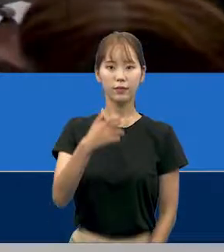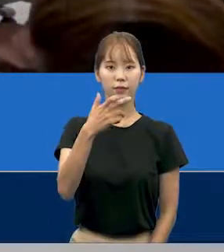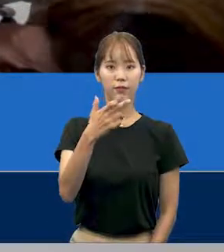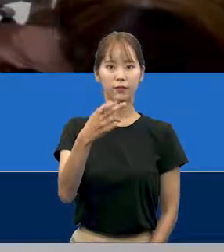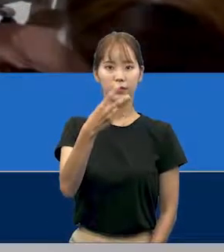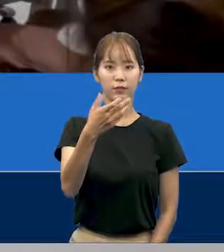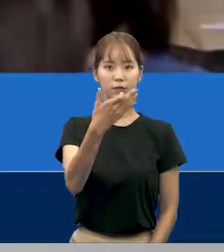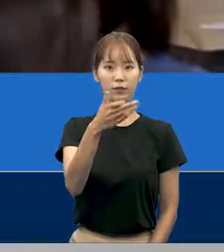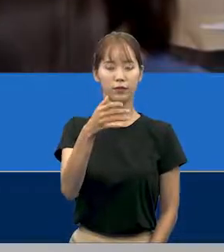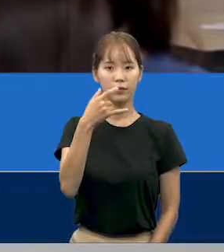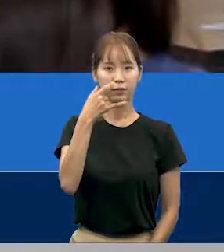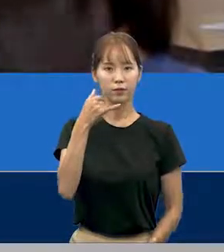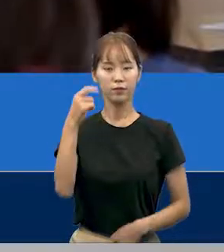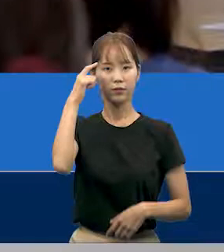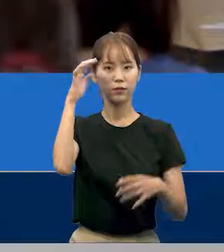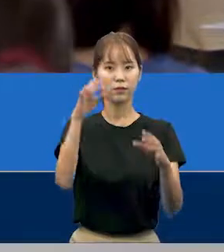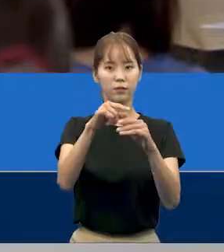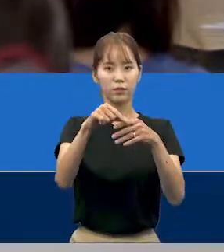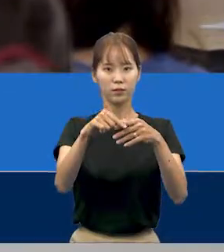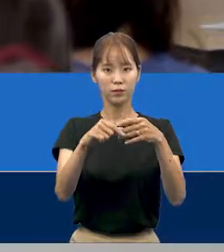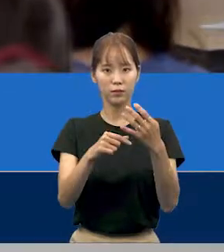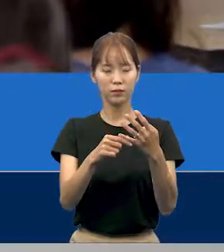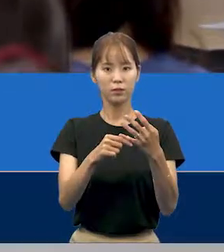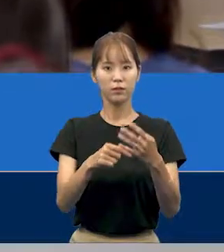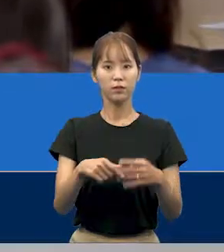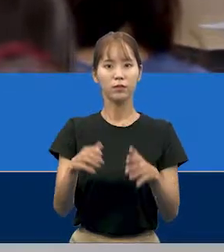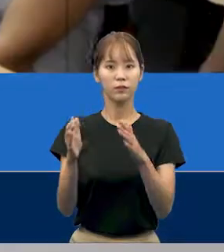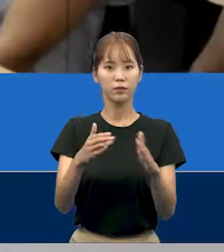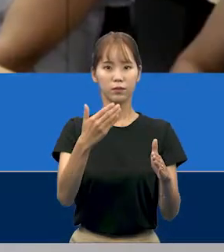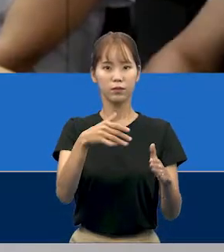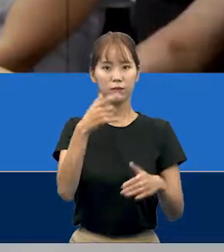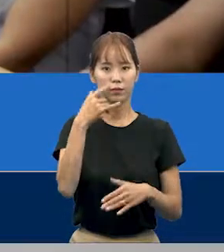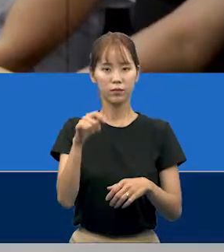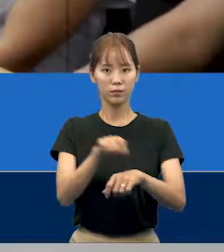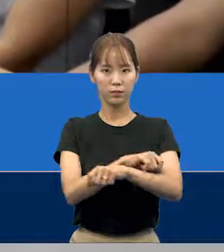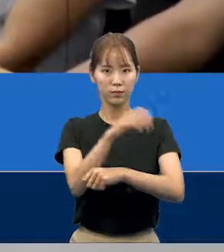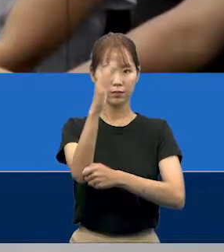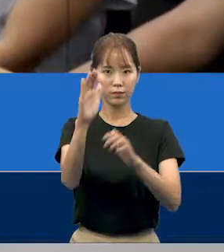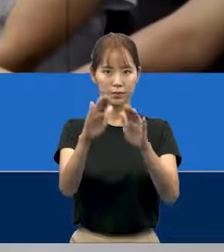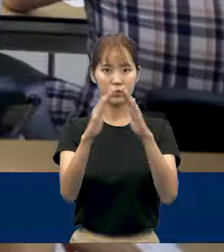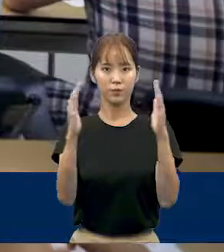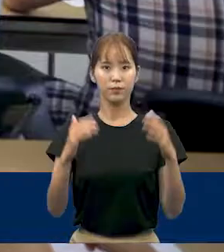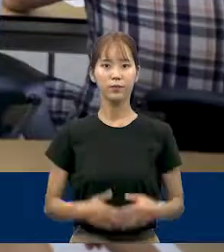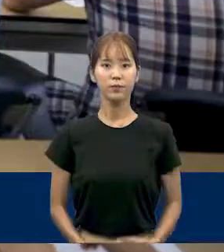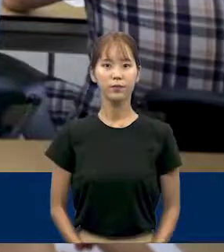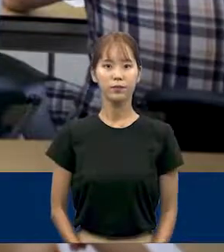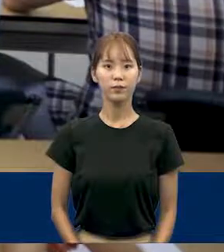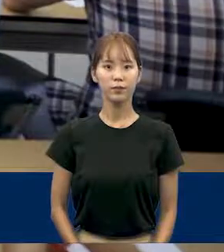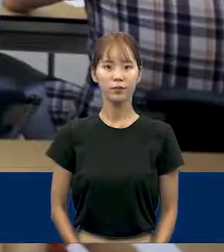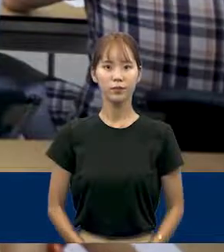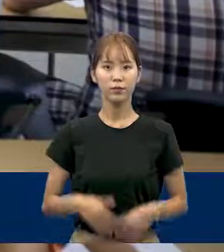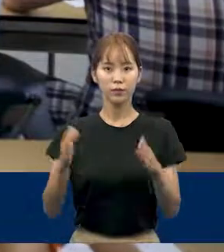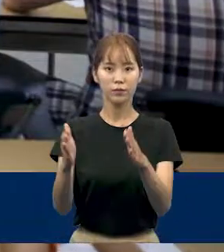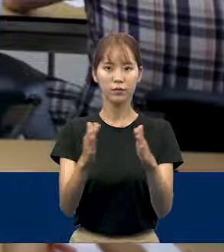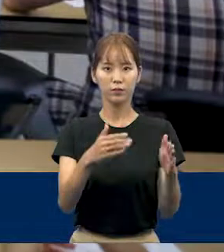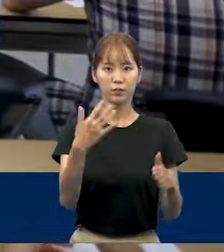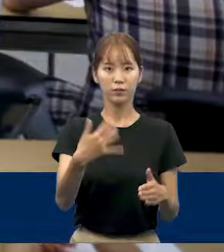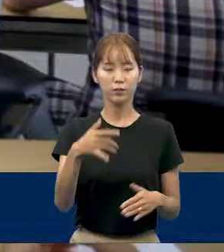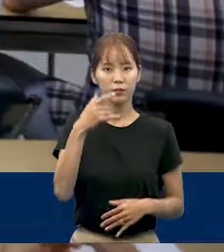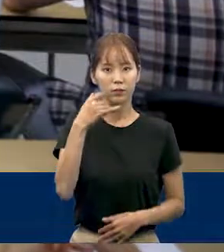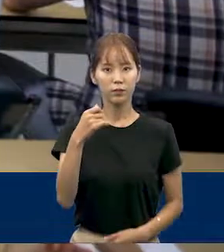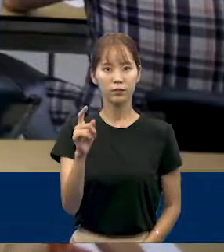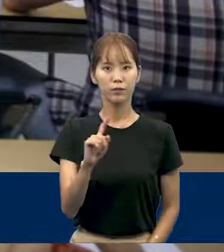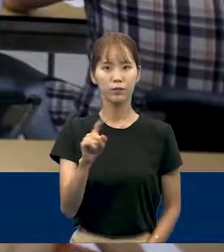17일 2019년 학부모 공감 프로젝트 어쩌다 학부모 7월 특강이 열렸습니다. 어쩌다 학부모는